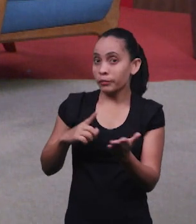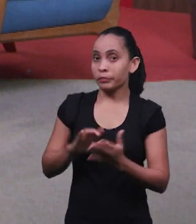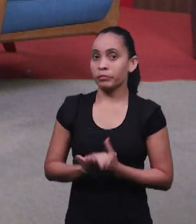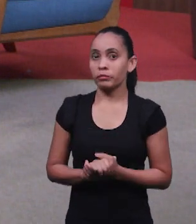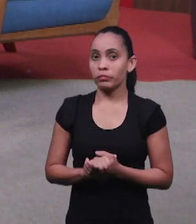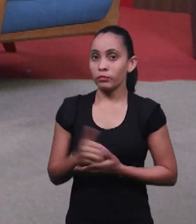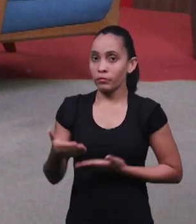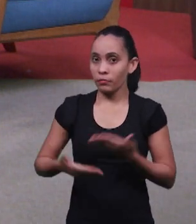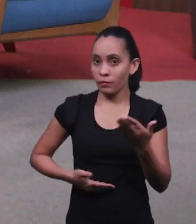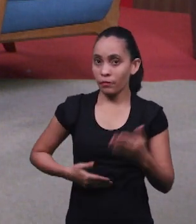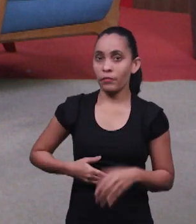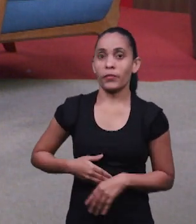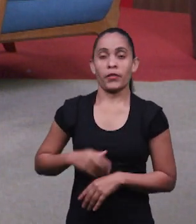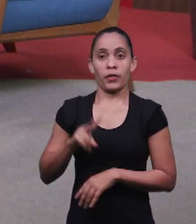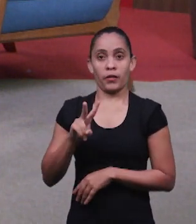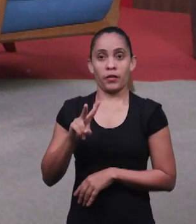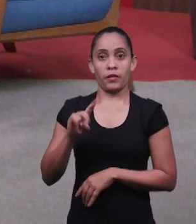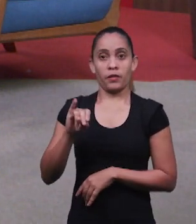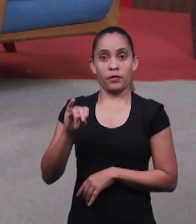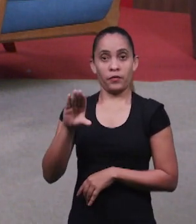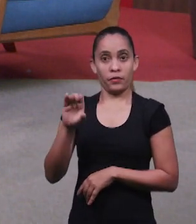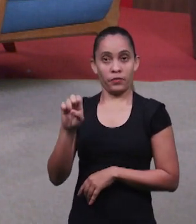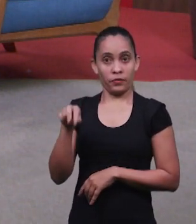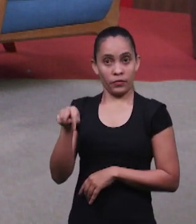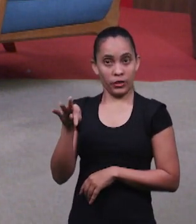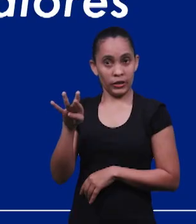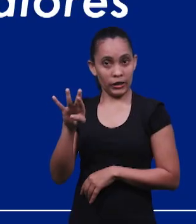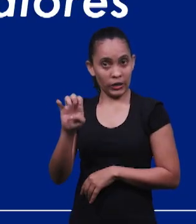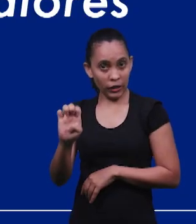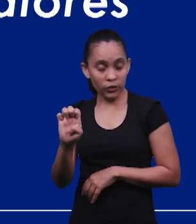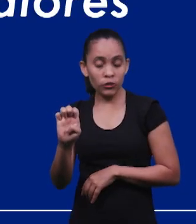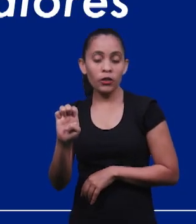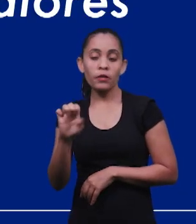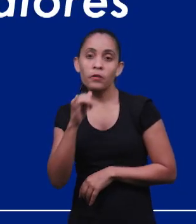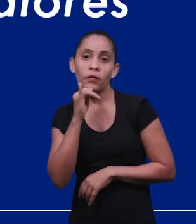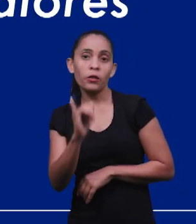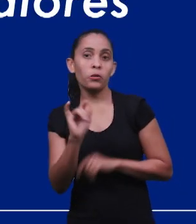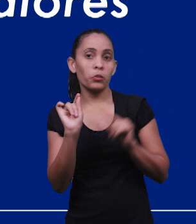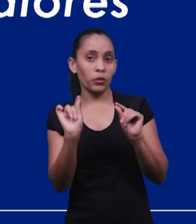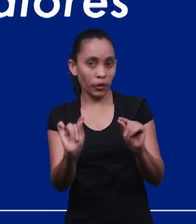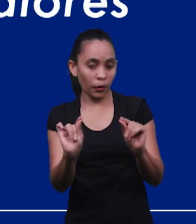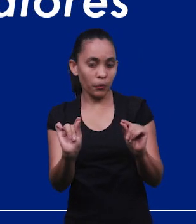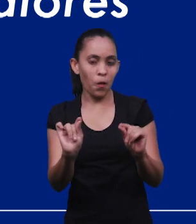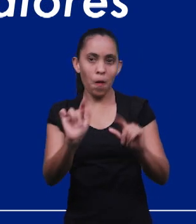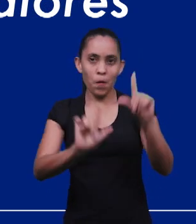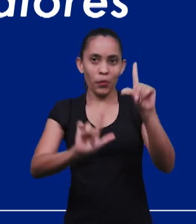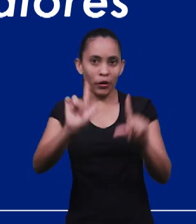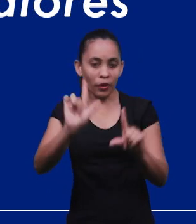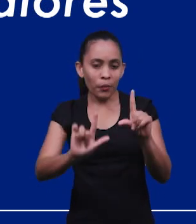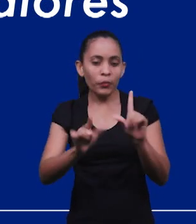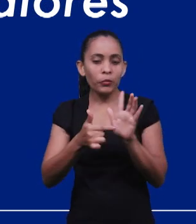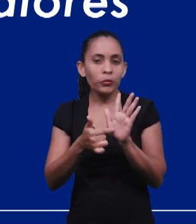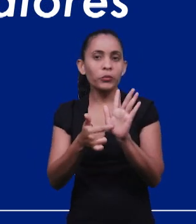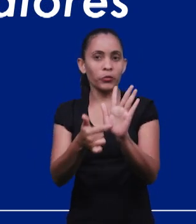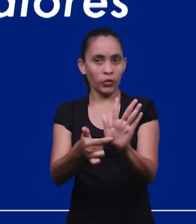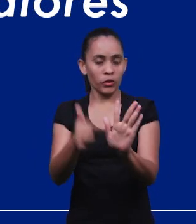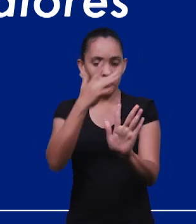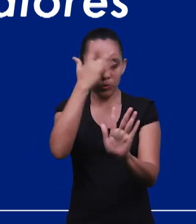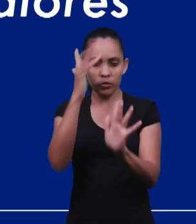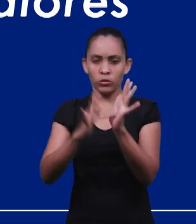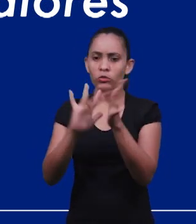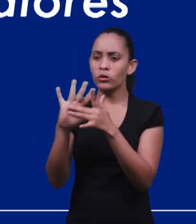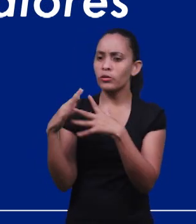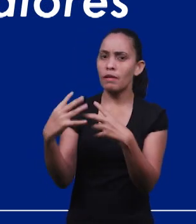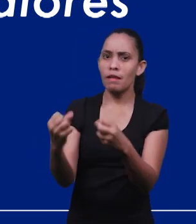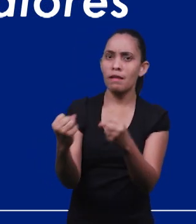et celui qui nous écrit, c'est notre frère Vicente Paulo. Il nous dit, la promotion a collaboré pour la définition